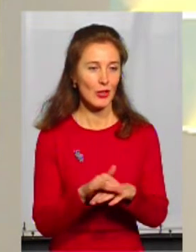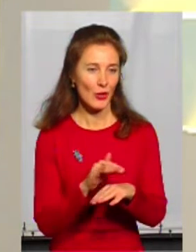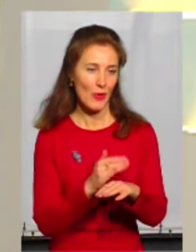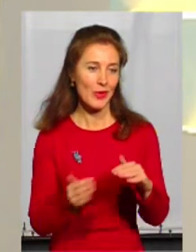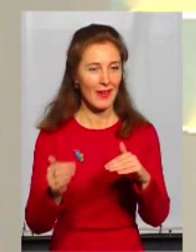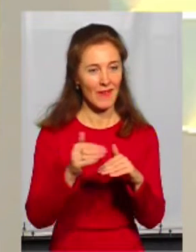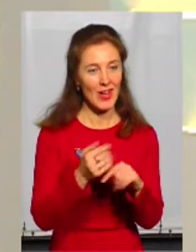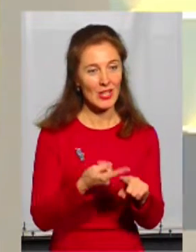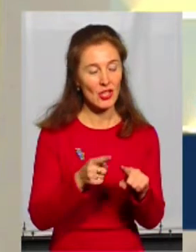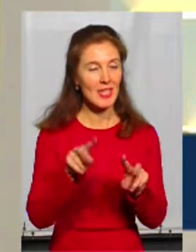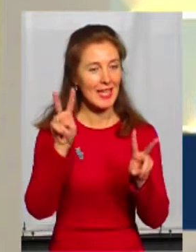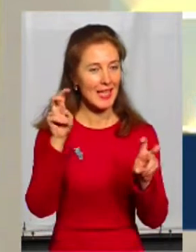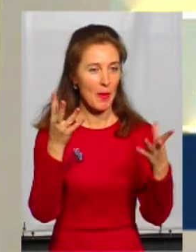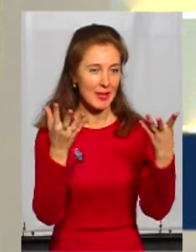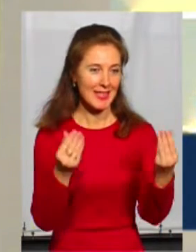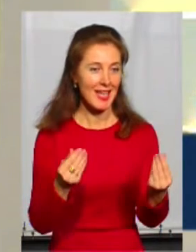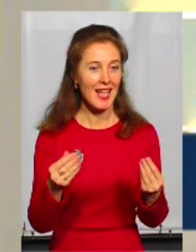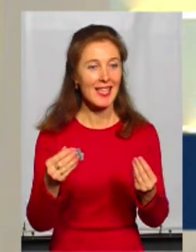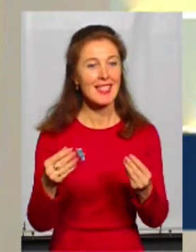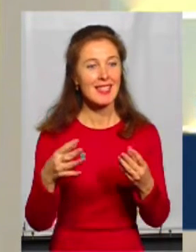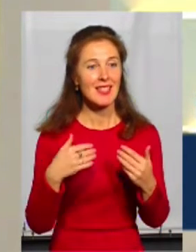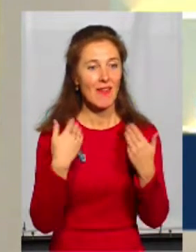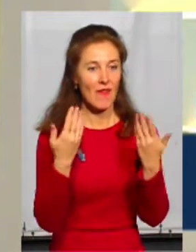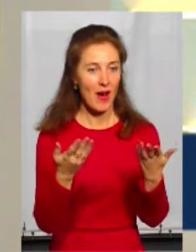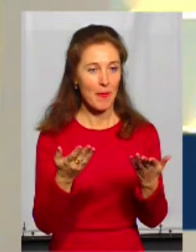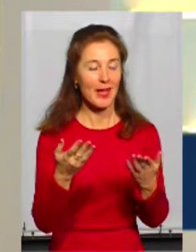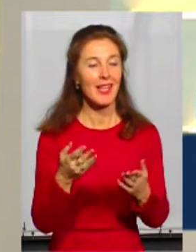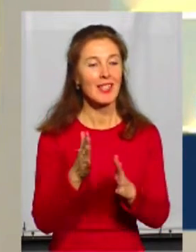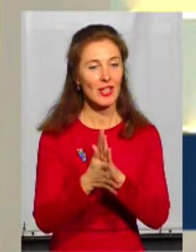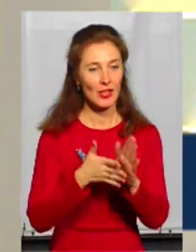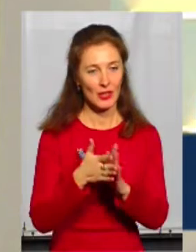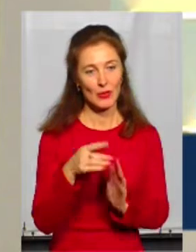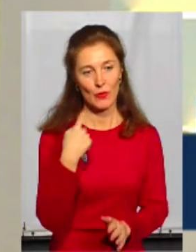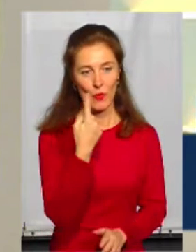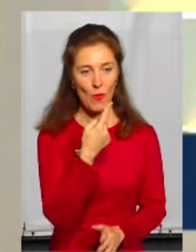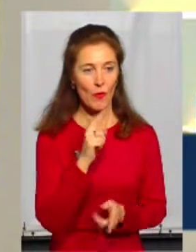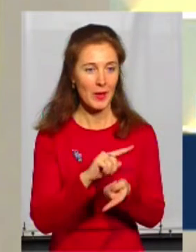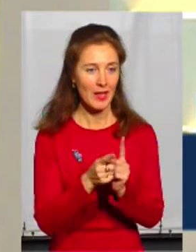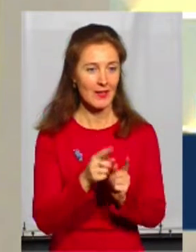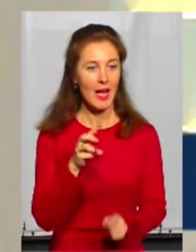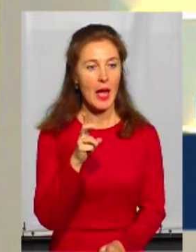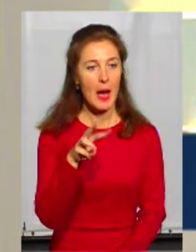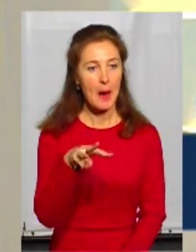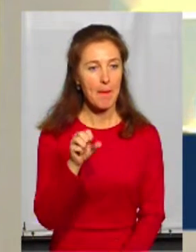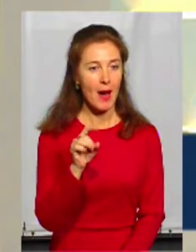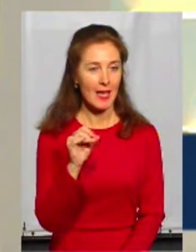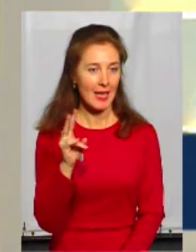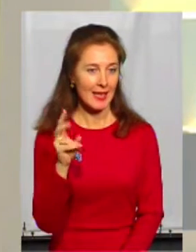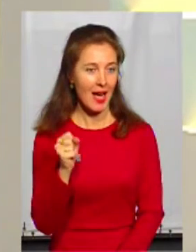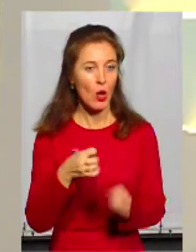Доброго вечора, це «Тема дня». З вами Богдан Семенюк, на жестову мову перекладає Марина Бірюкова.